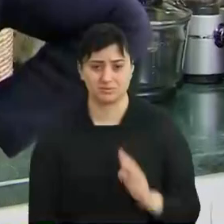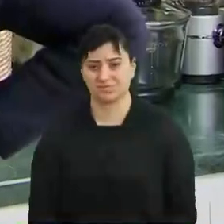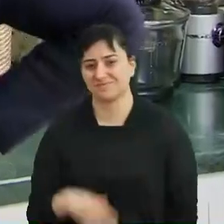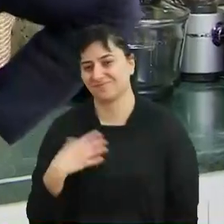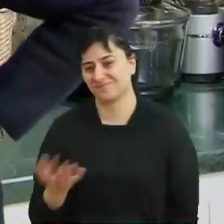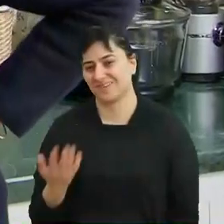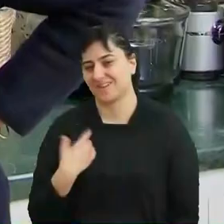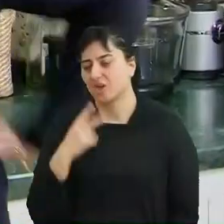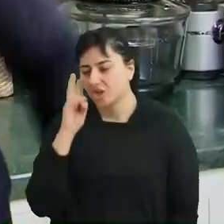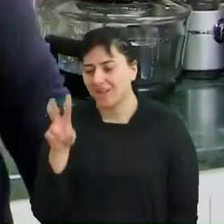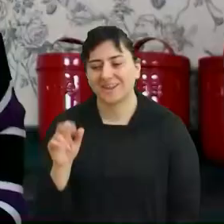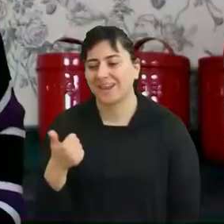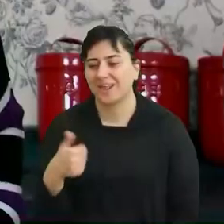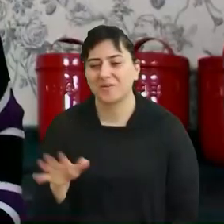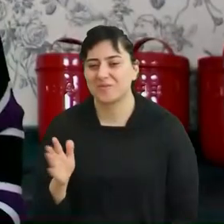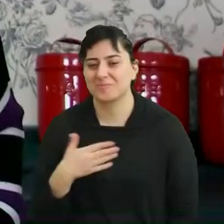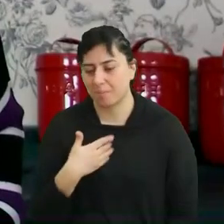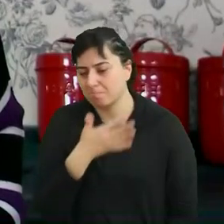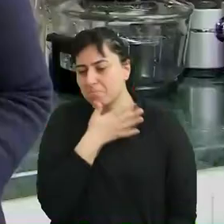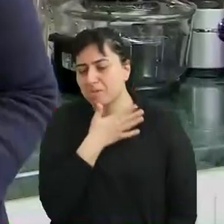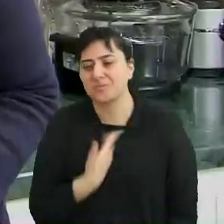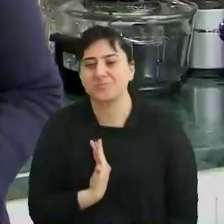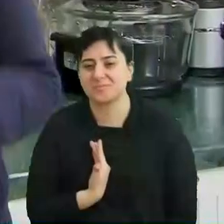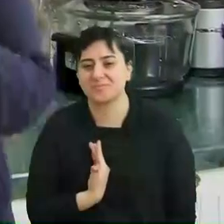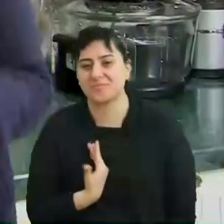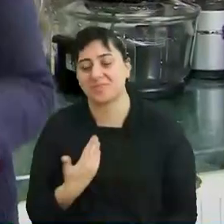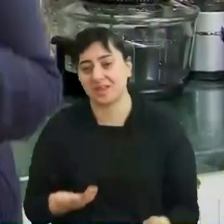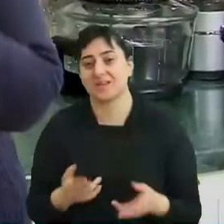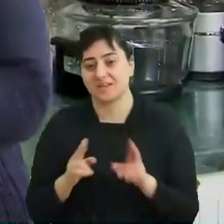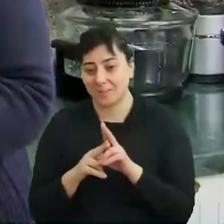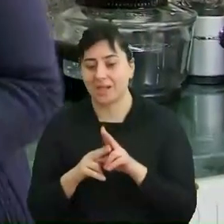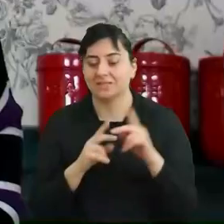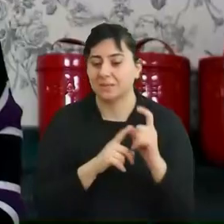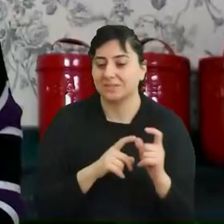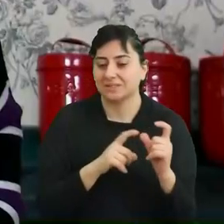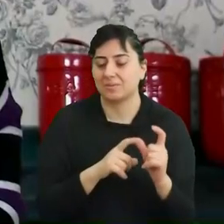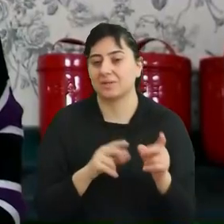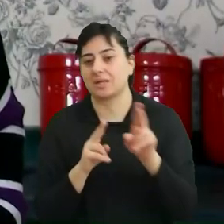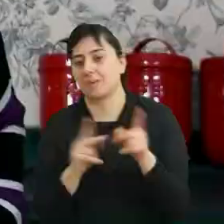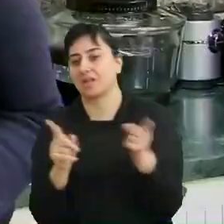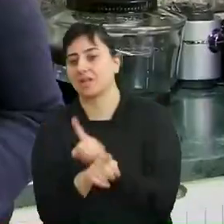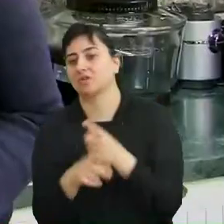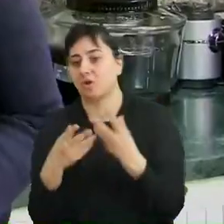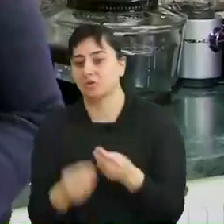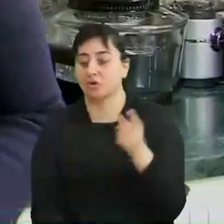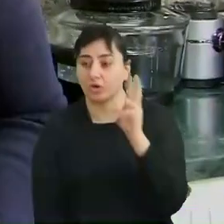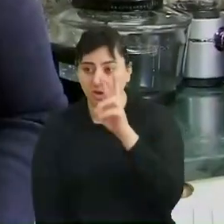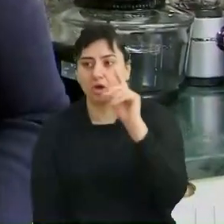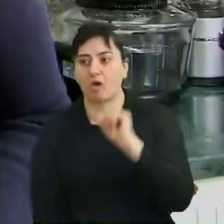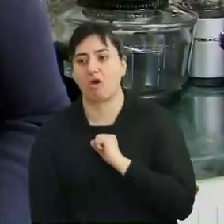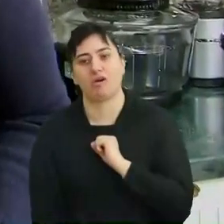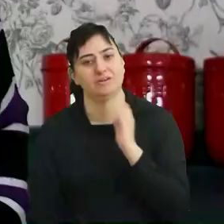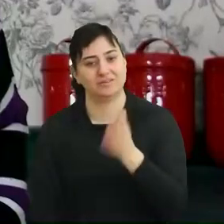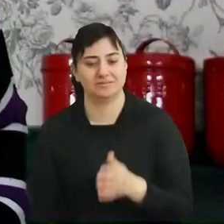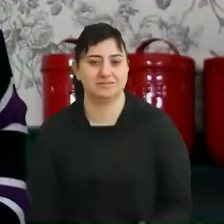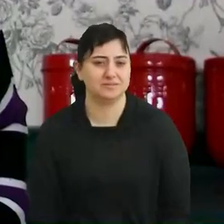Ya Şükrü, benim görmeme gerek yok ki. Ben biliyorum zaten. Hatta Kemal Bey Serpil Hanım gibi davranıyor. Asıl sen onu görsen sen kafayı